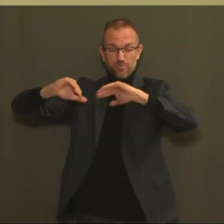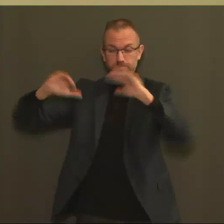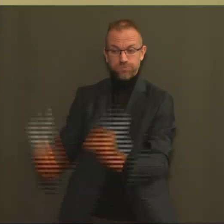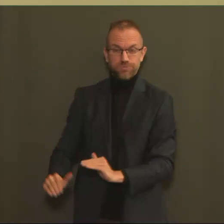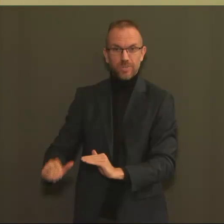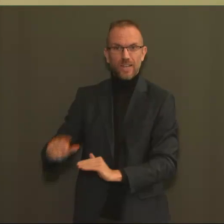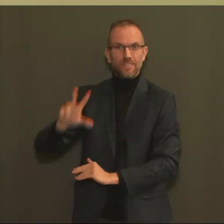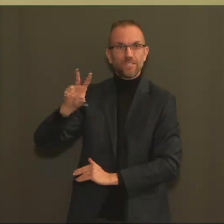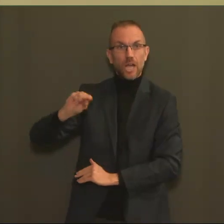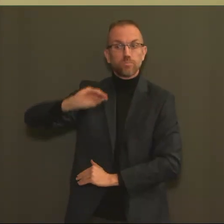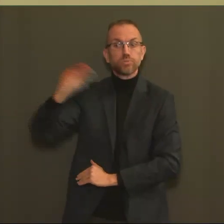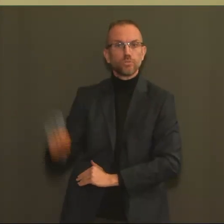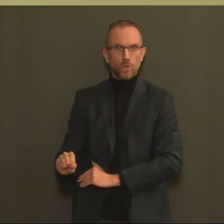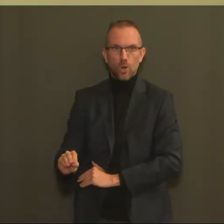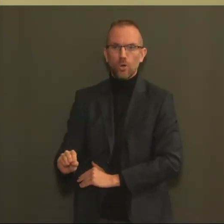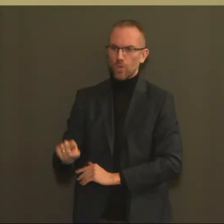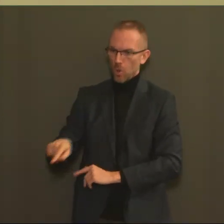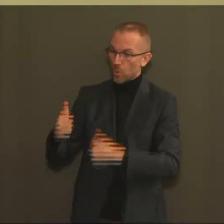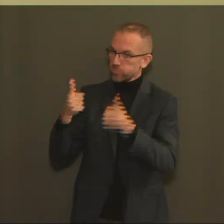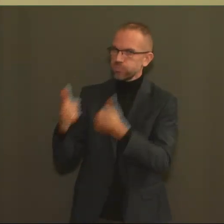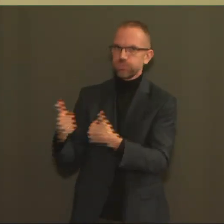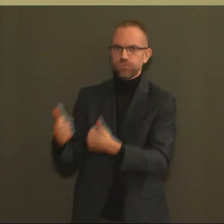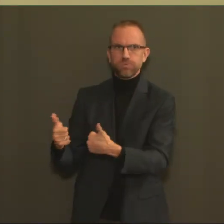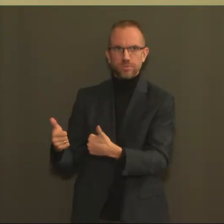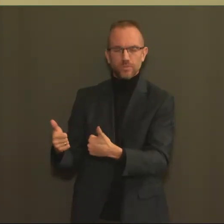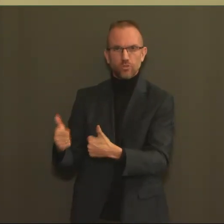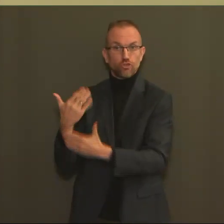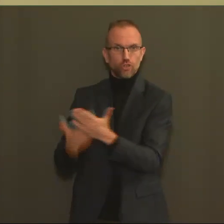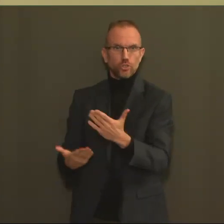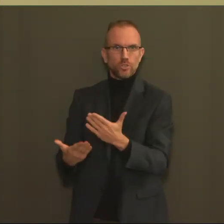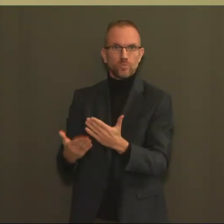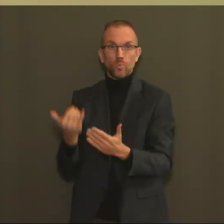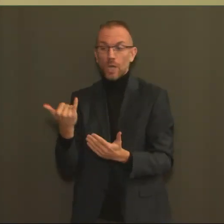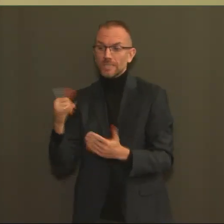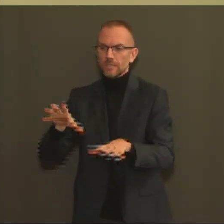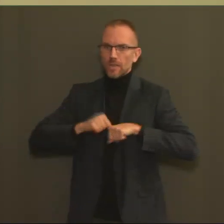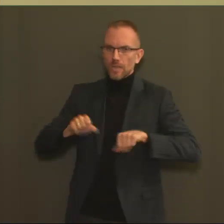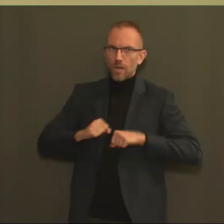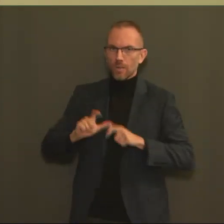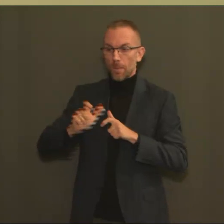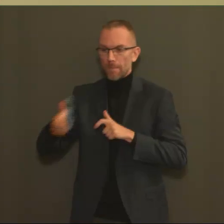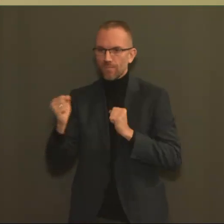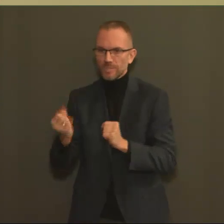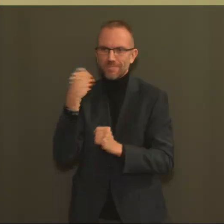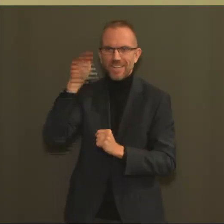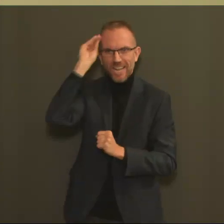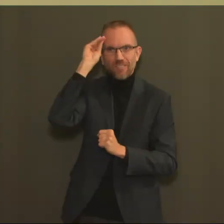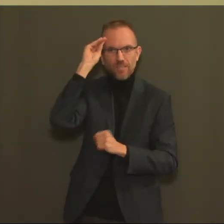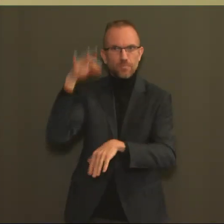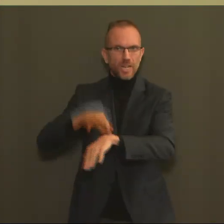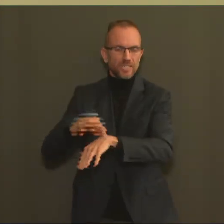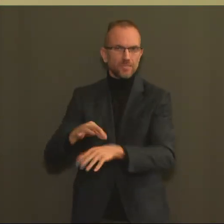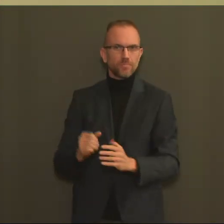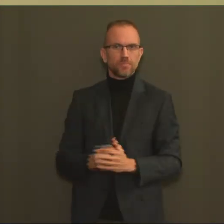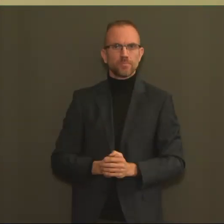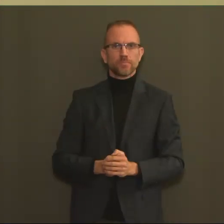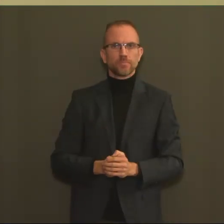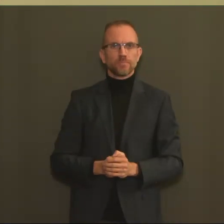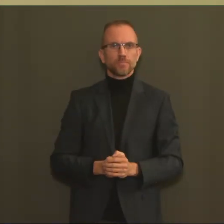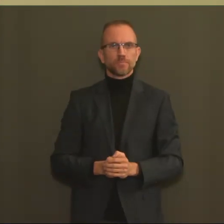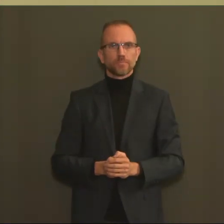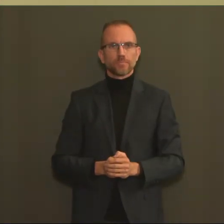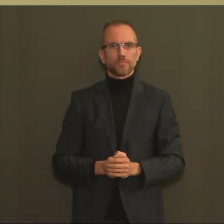glasgow dat lucy para pathologie cfd grap désigne kliniek euro's mode als we groep daar zat ook